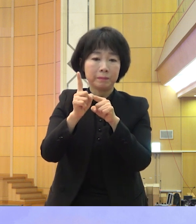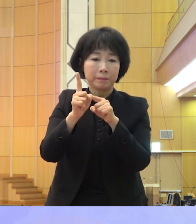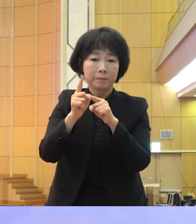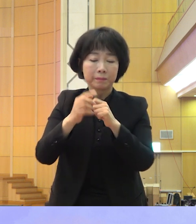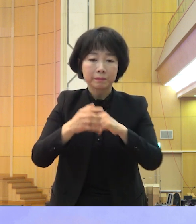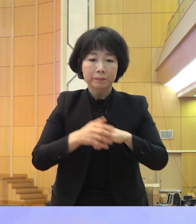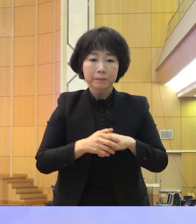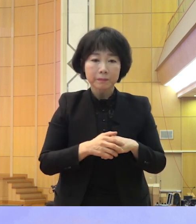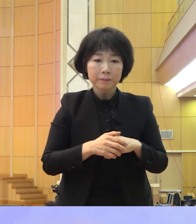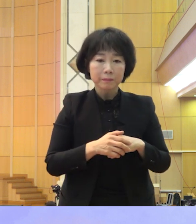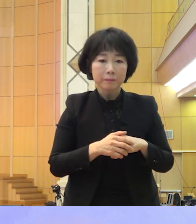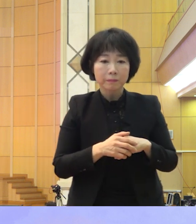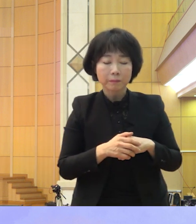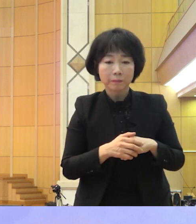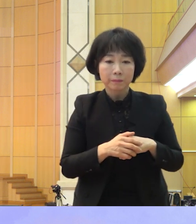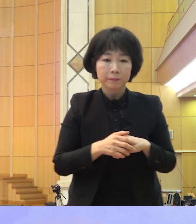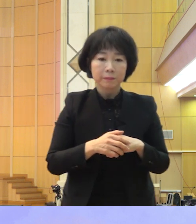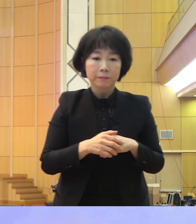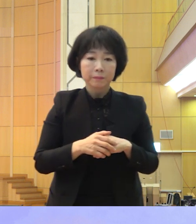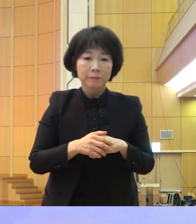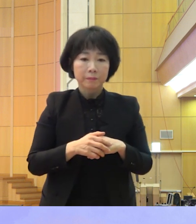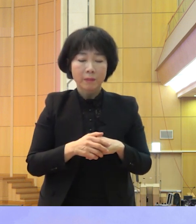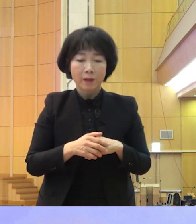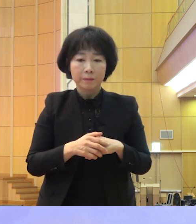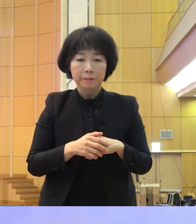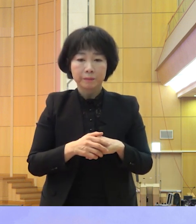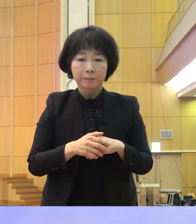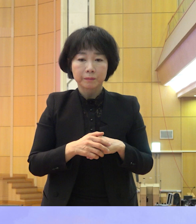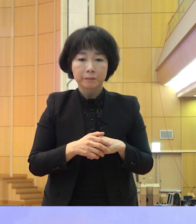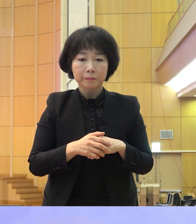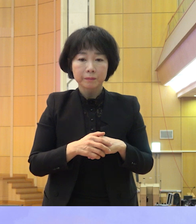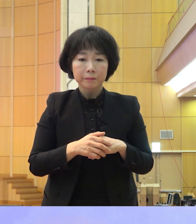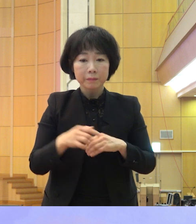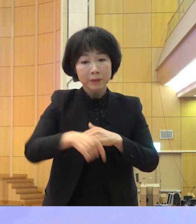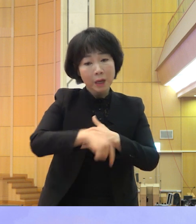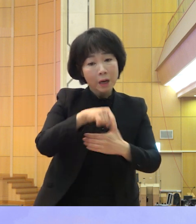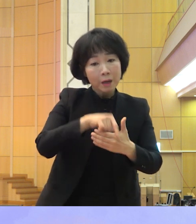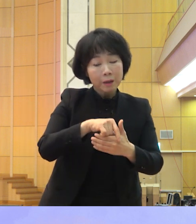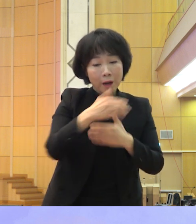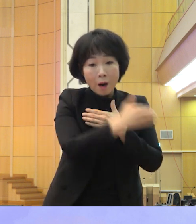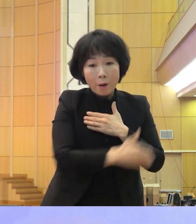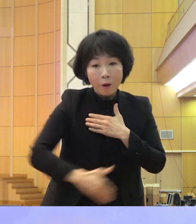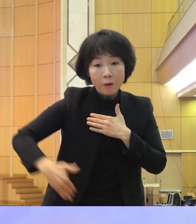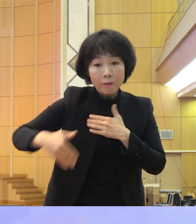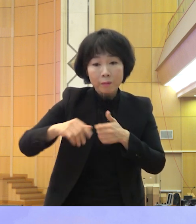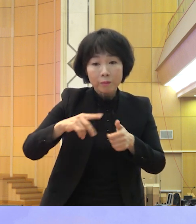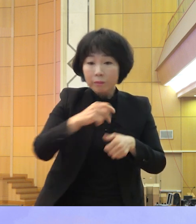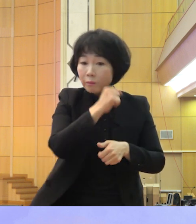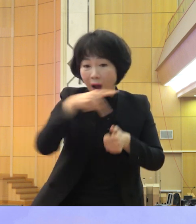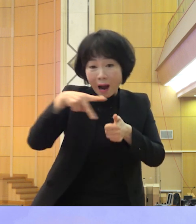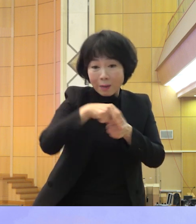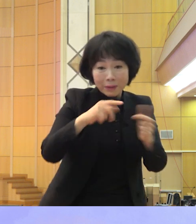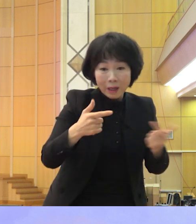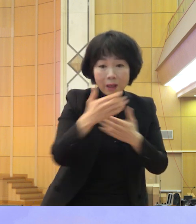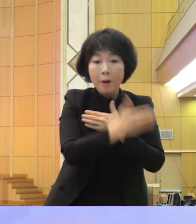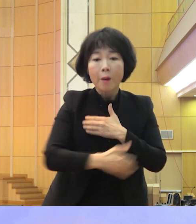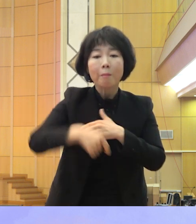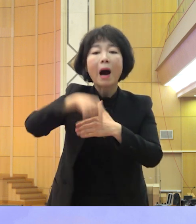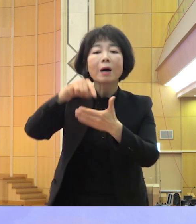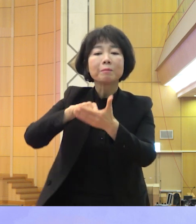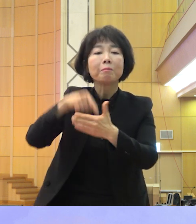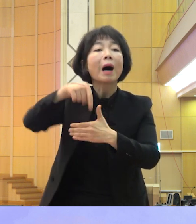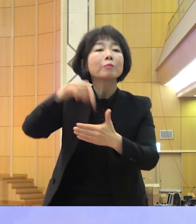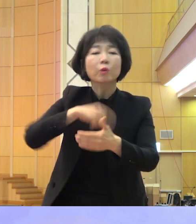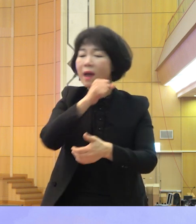말하면 세상에도 뭐 민법, 형법 몇 조, 몇 항, 그 조문,